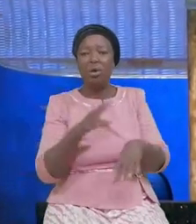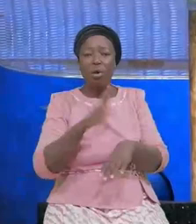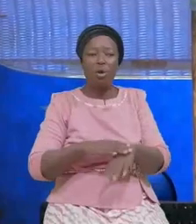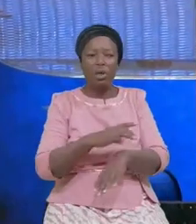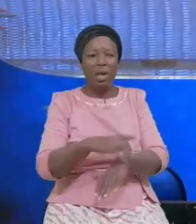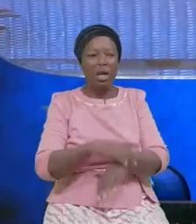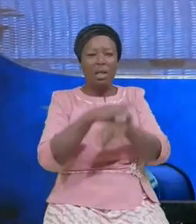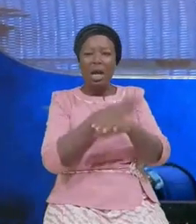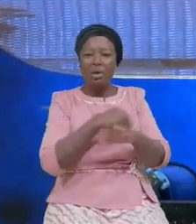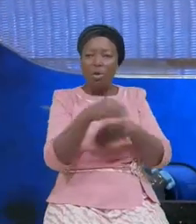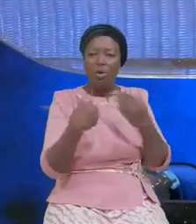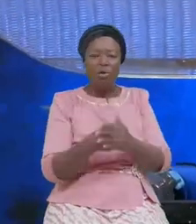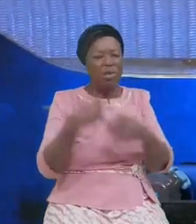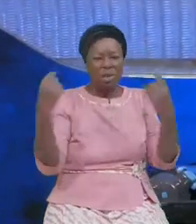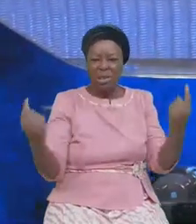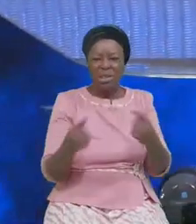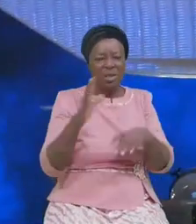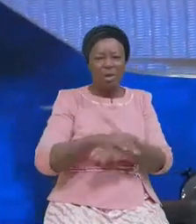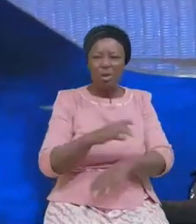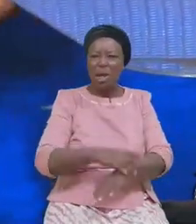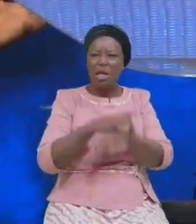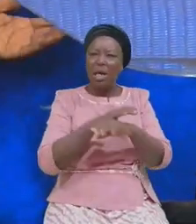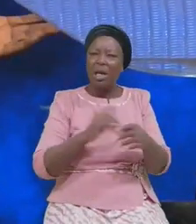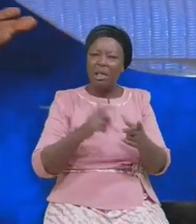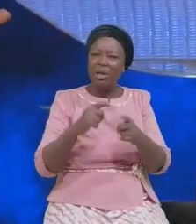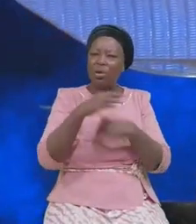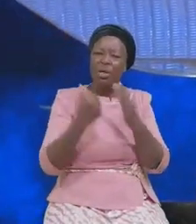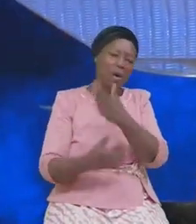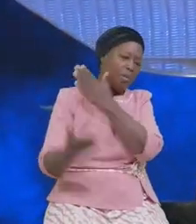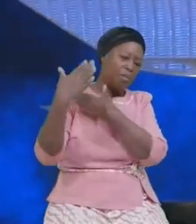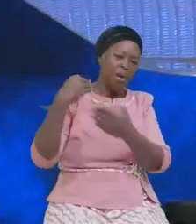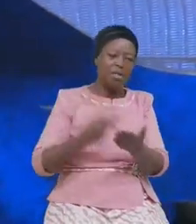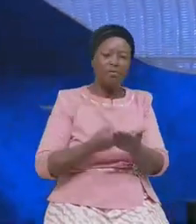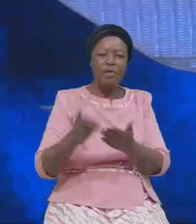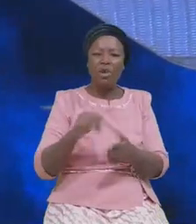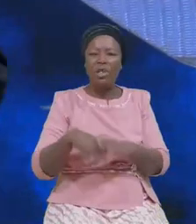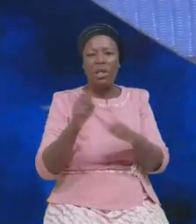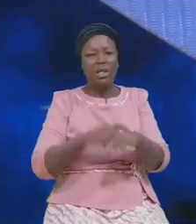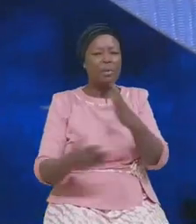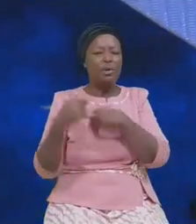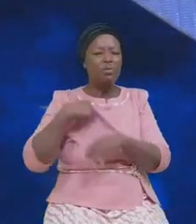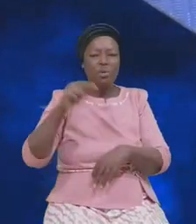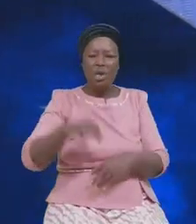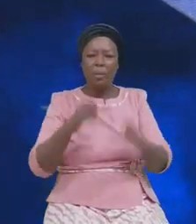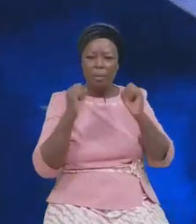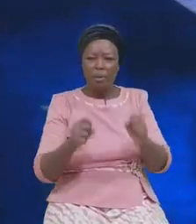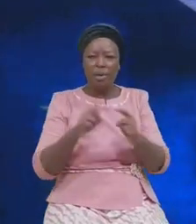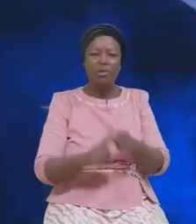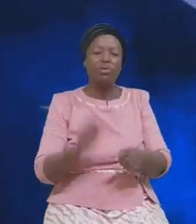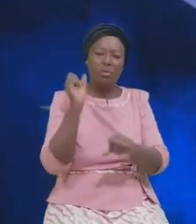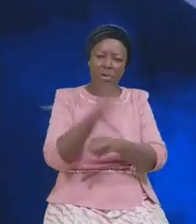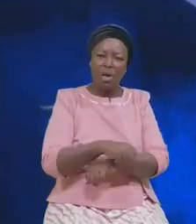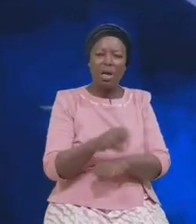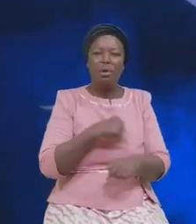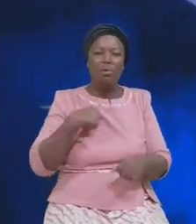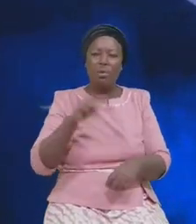les transgressions de la terre, notre échec passé. Nous avons besoin de la puissance pour surmonter. Nous avons besoin de la